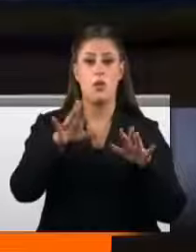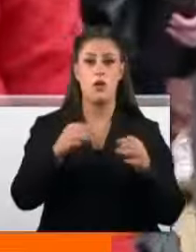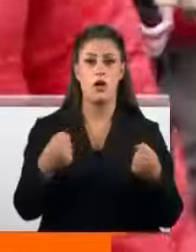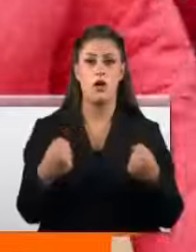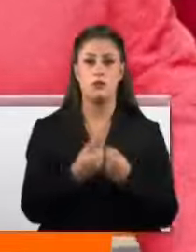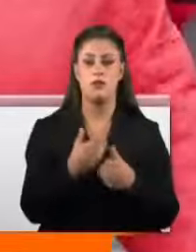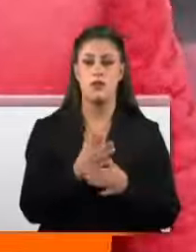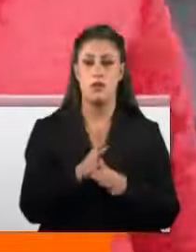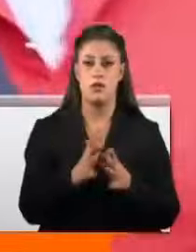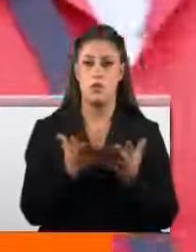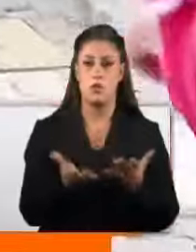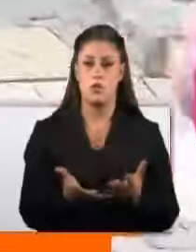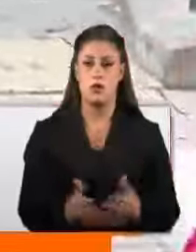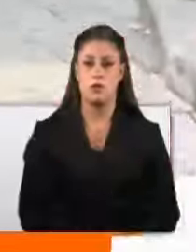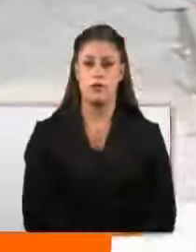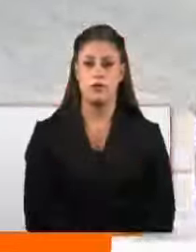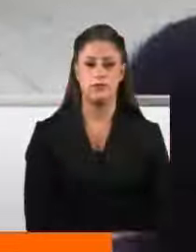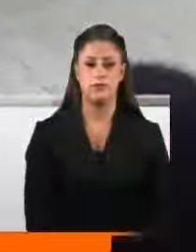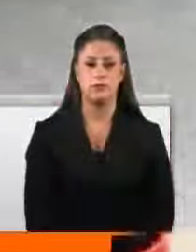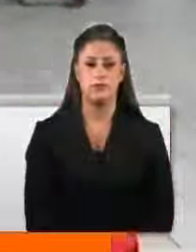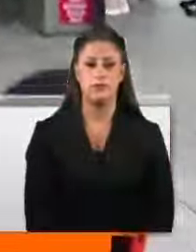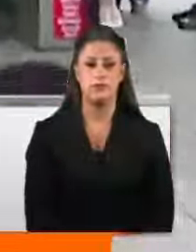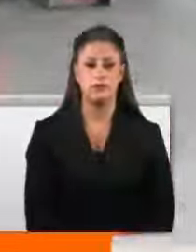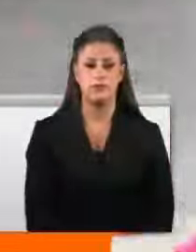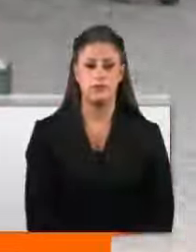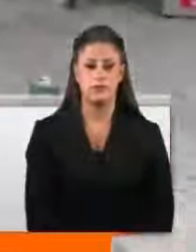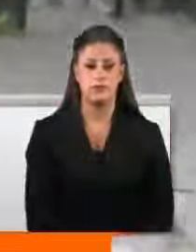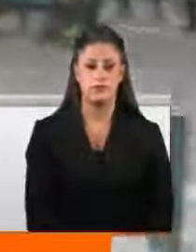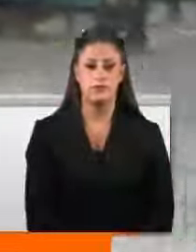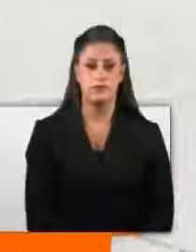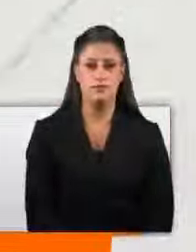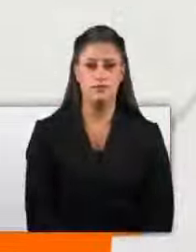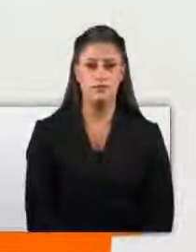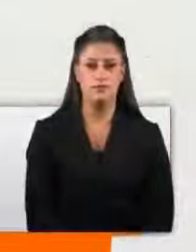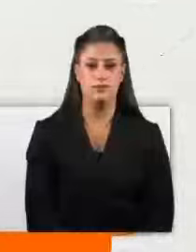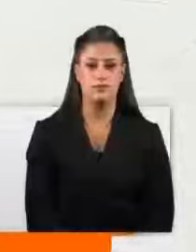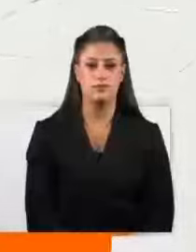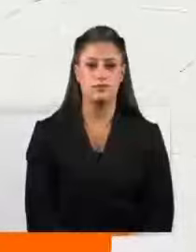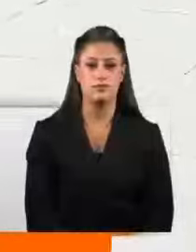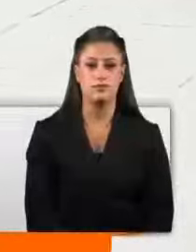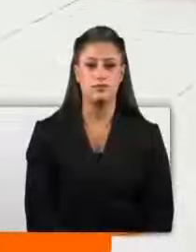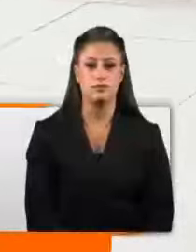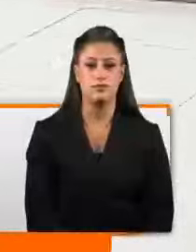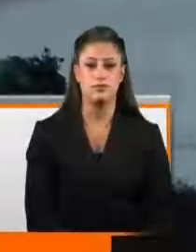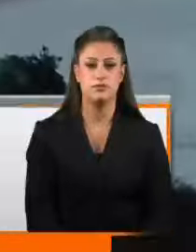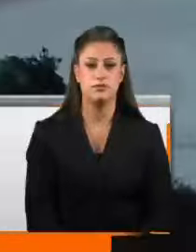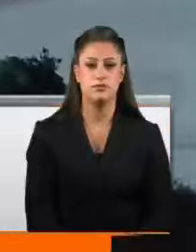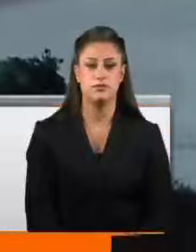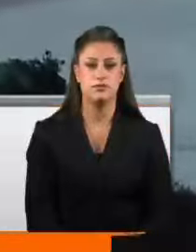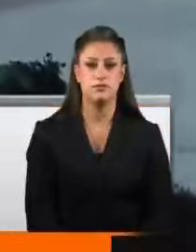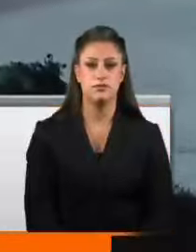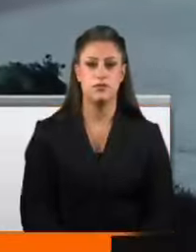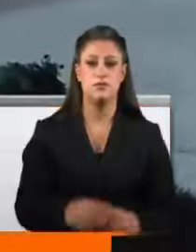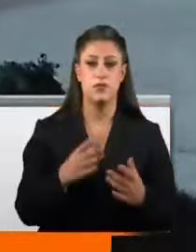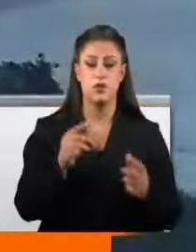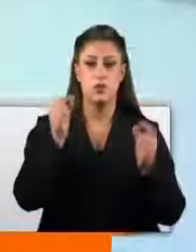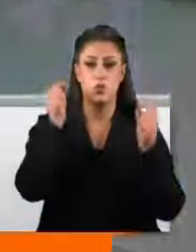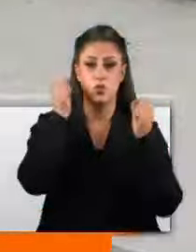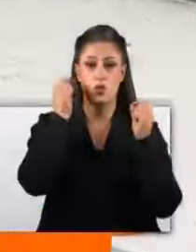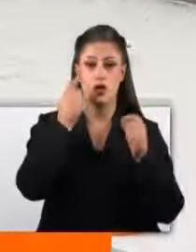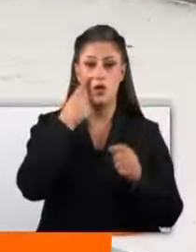kazalara neden olabiliyor. Kulaklıkla arabaları duyabiliyor musun? Duyabiliyorum. Ben ilgilenmiyorum yolda giderken. Bence kulaklık takan